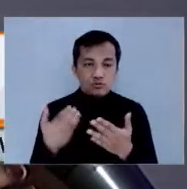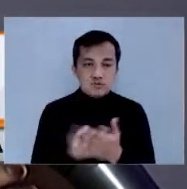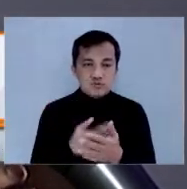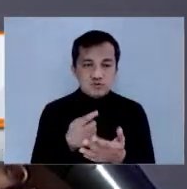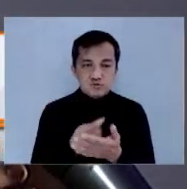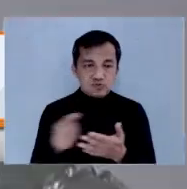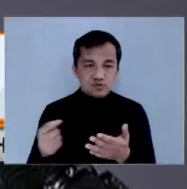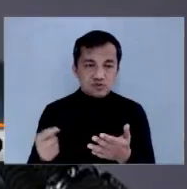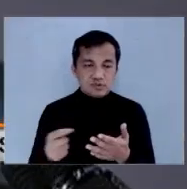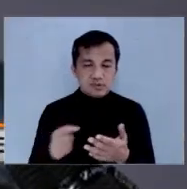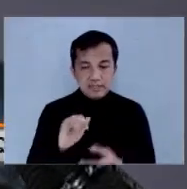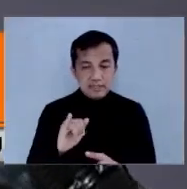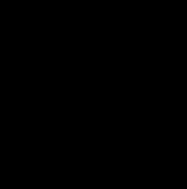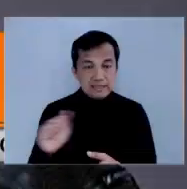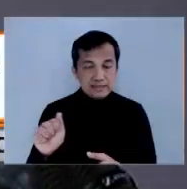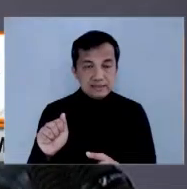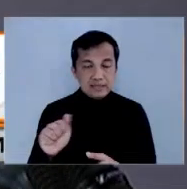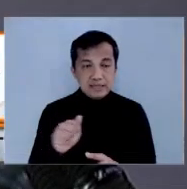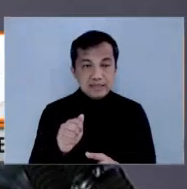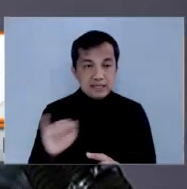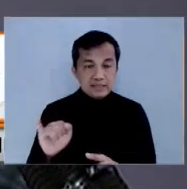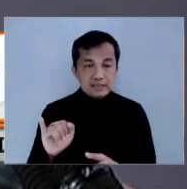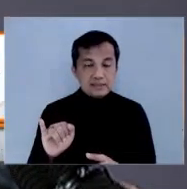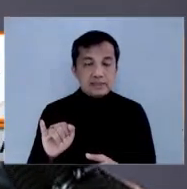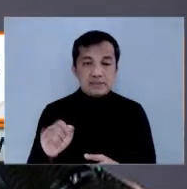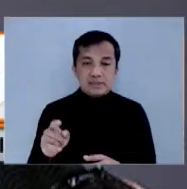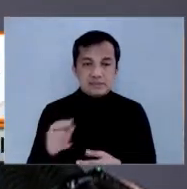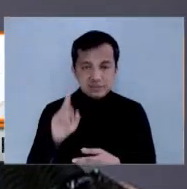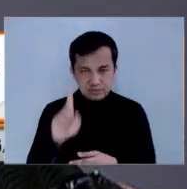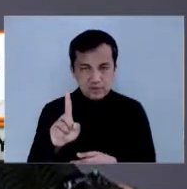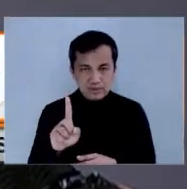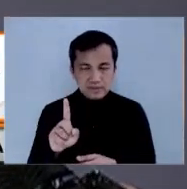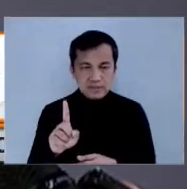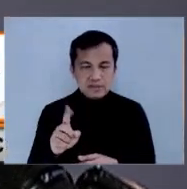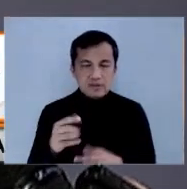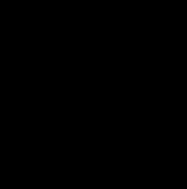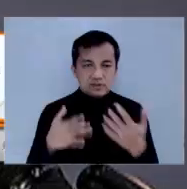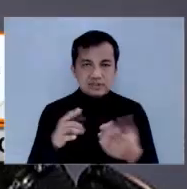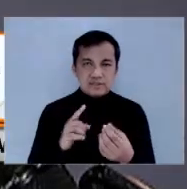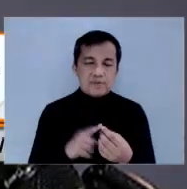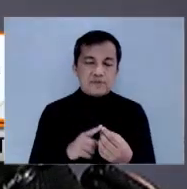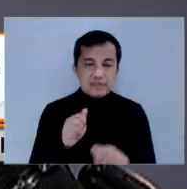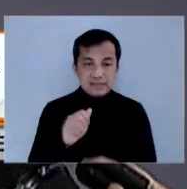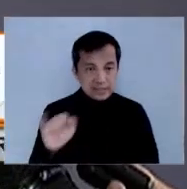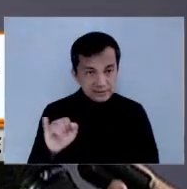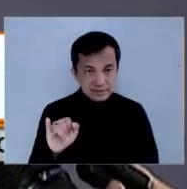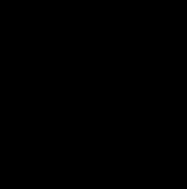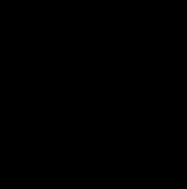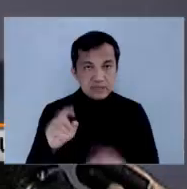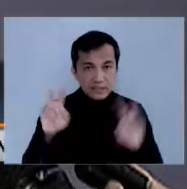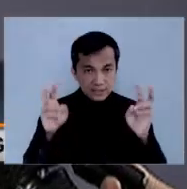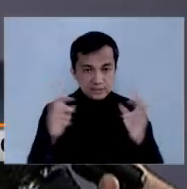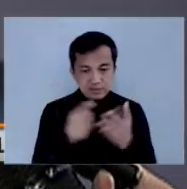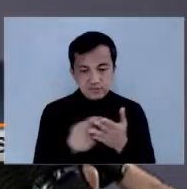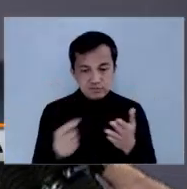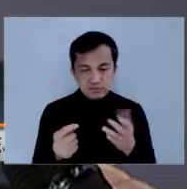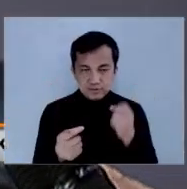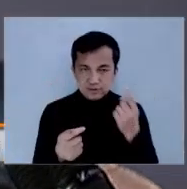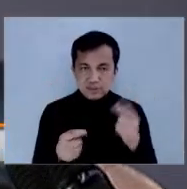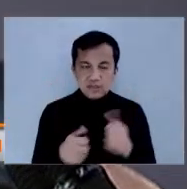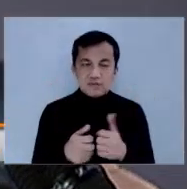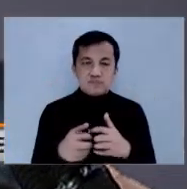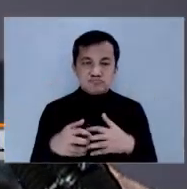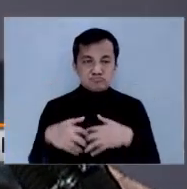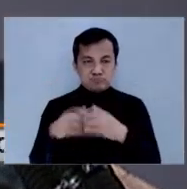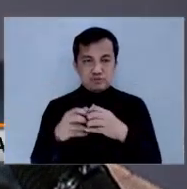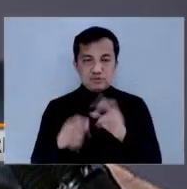is just one of them. So we're excited about AI as a tool and understanding how we can build it and